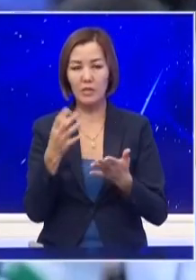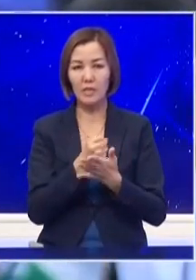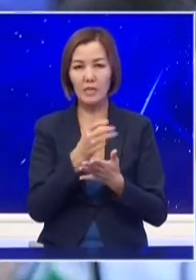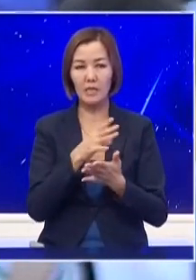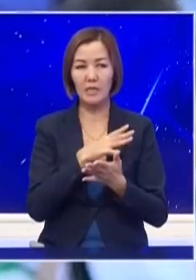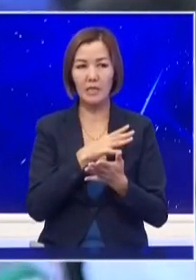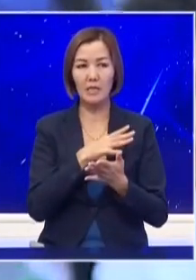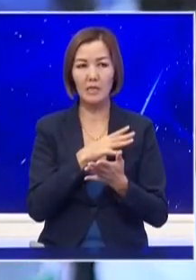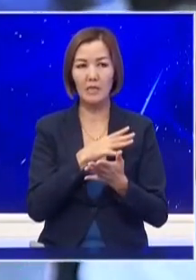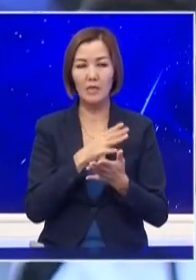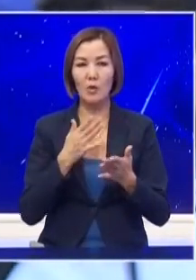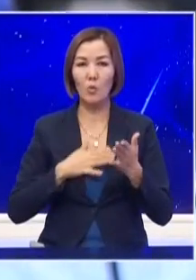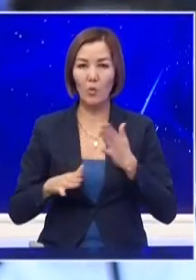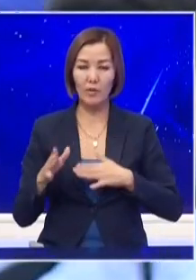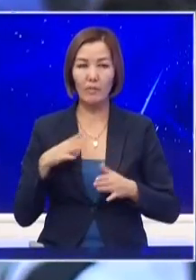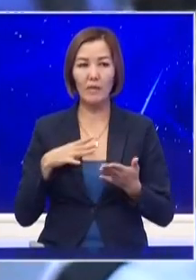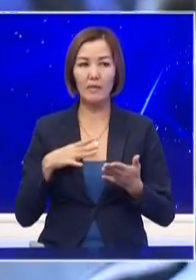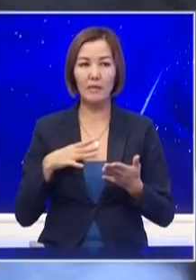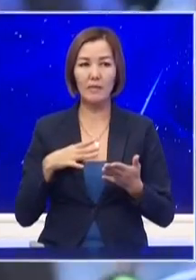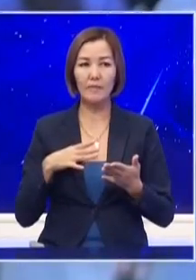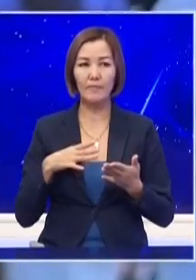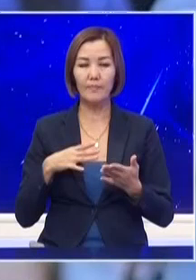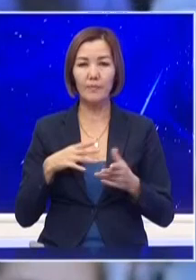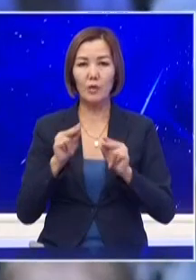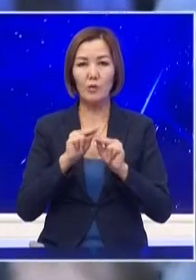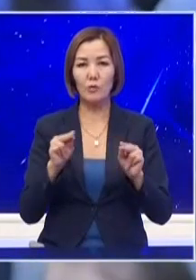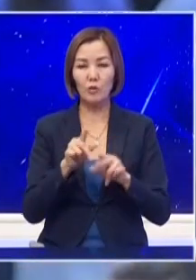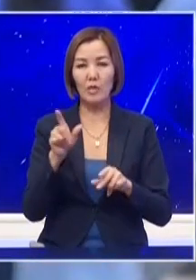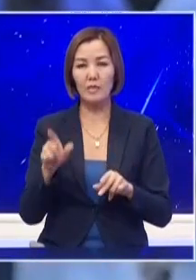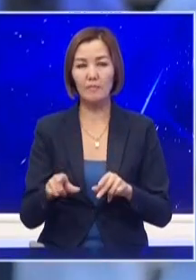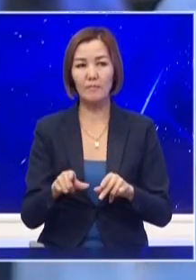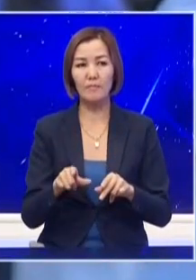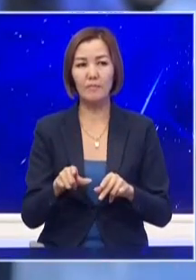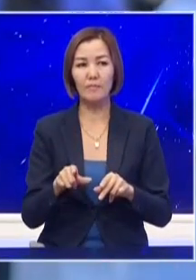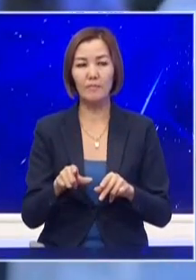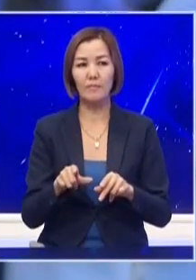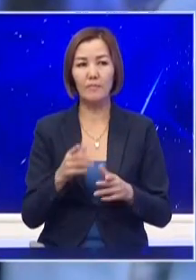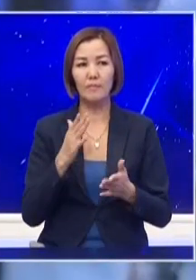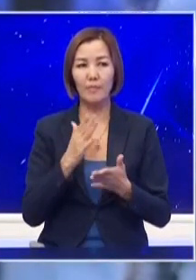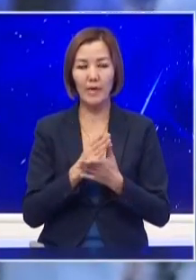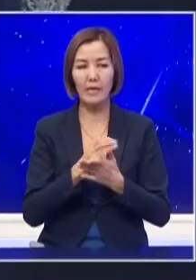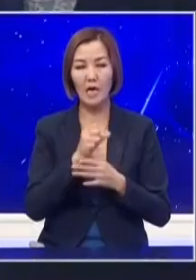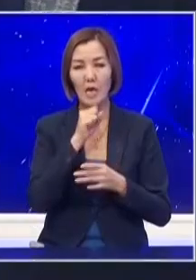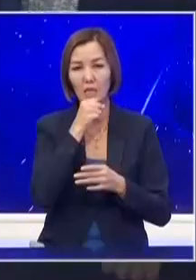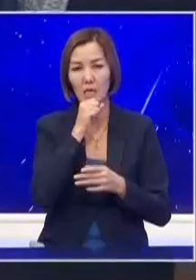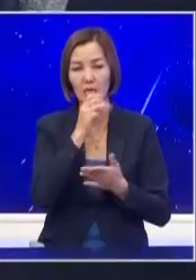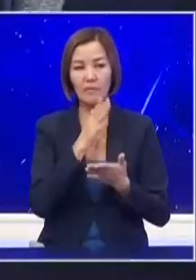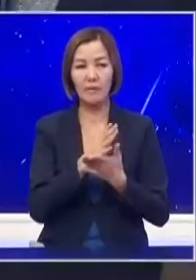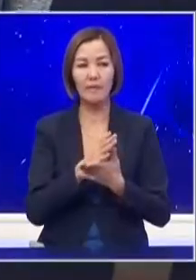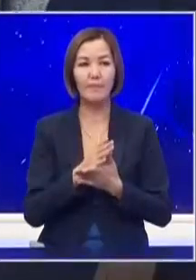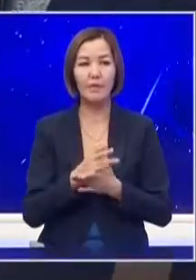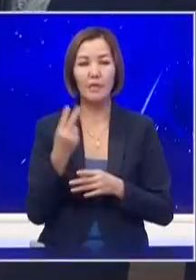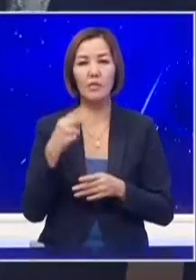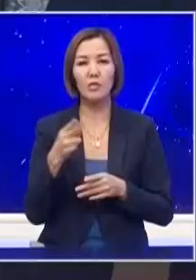көрсетіп жатыр екен. Соған қуанып қалдым. Ол жерде менің ұстазым Әмірбай Рысқұлов деген ақсақал бар. Аудандағы 25